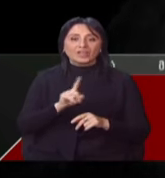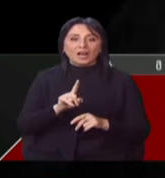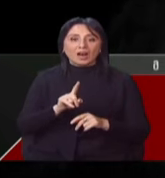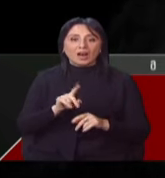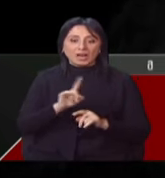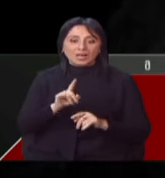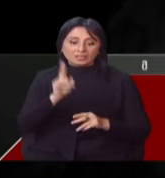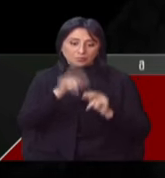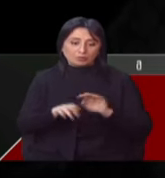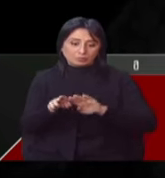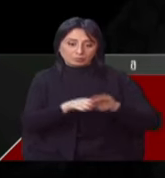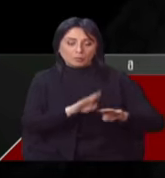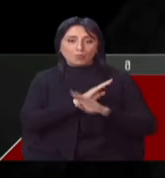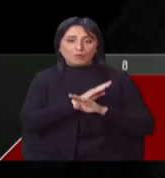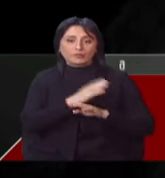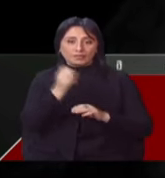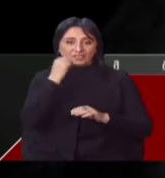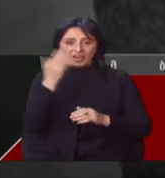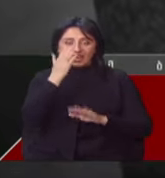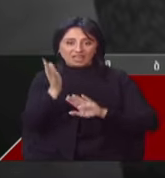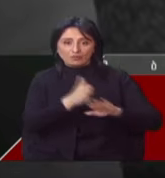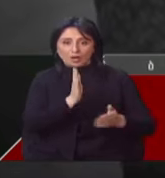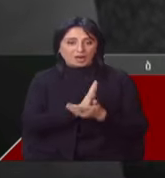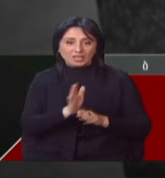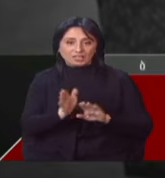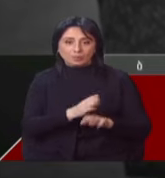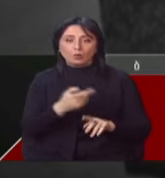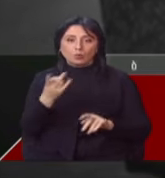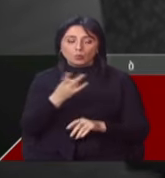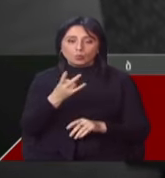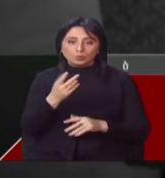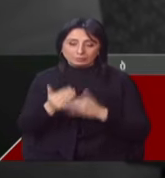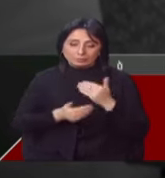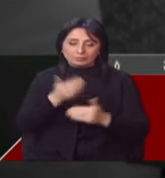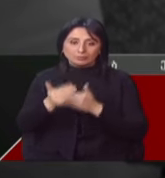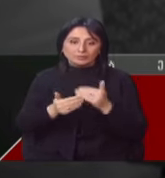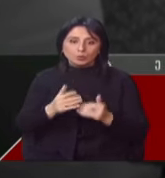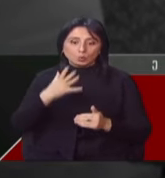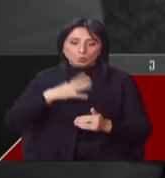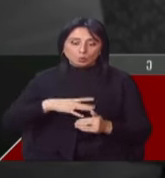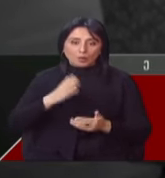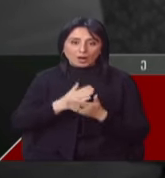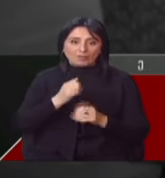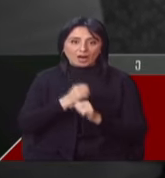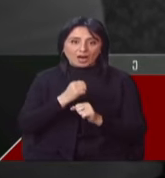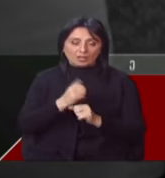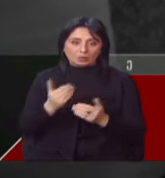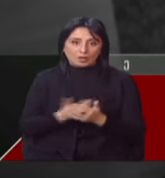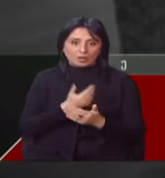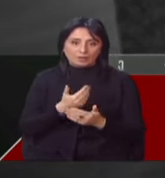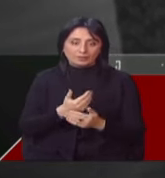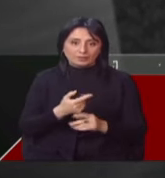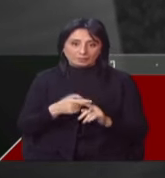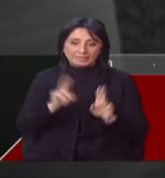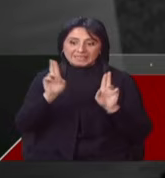კინო გათავდა და მოკვდა, გათავდა. აღარ არსებობს, ამიტომ უნდა იზოლებული ხარ გააკეთო.